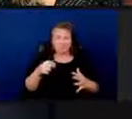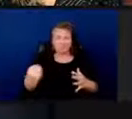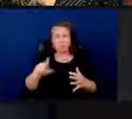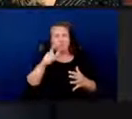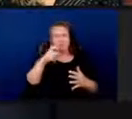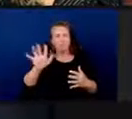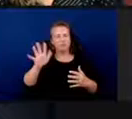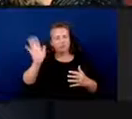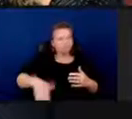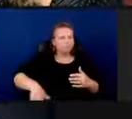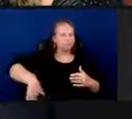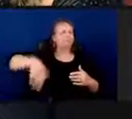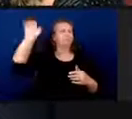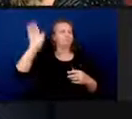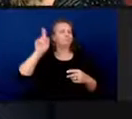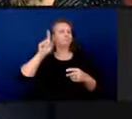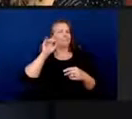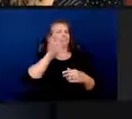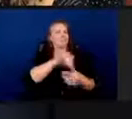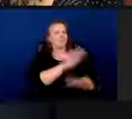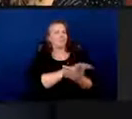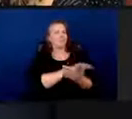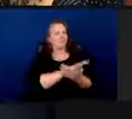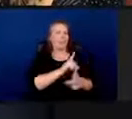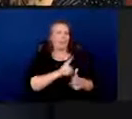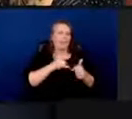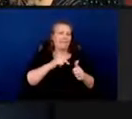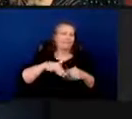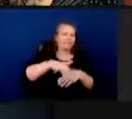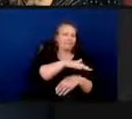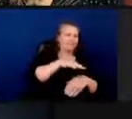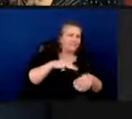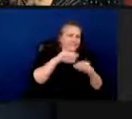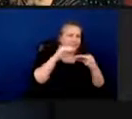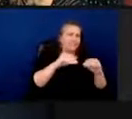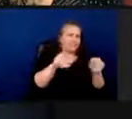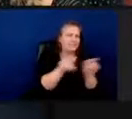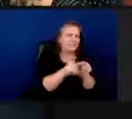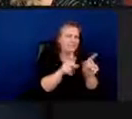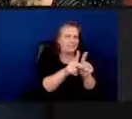الذين أعرفهم، وهم الذين ربما كبروا وعاشوا في هذه